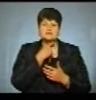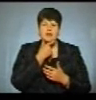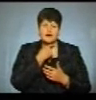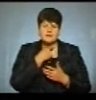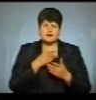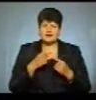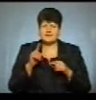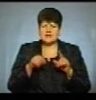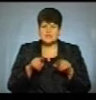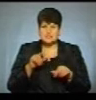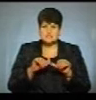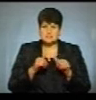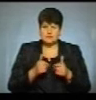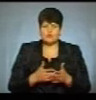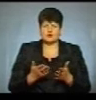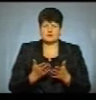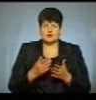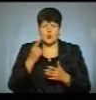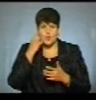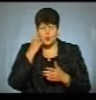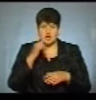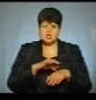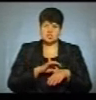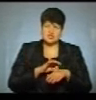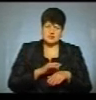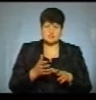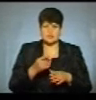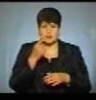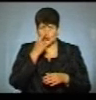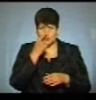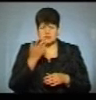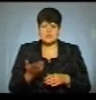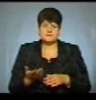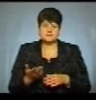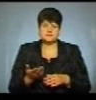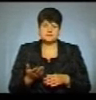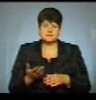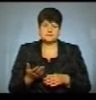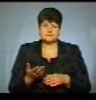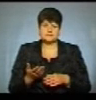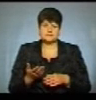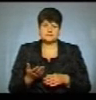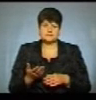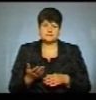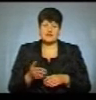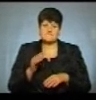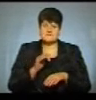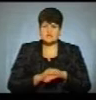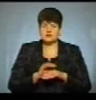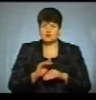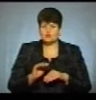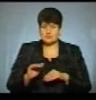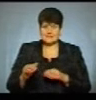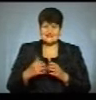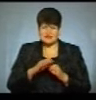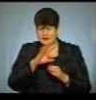рідкісні форми дифтерії, які включають дифтерію ока, шкіри, носа. Є фактично у дітей серед